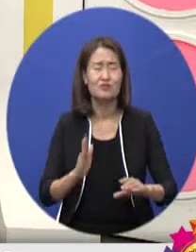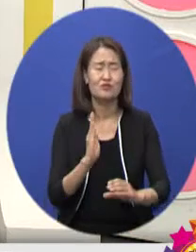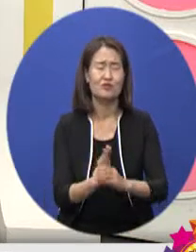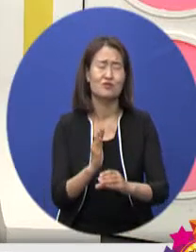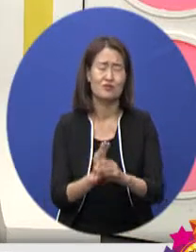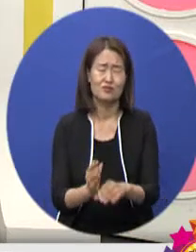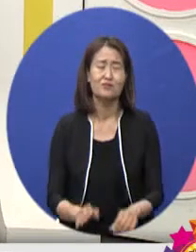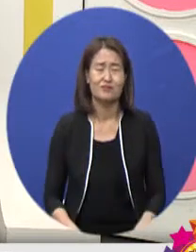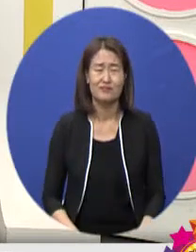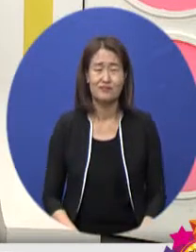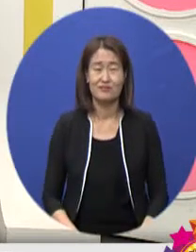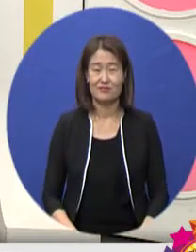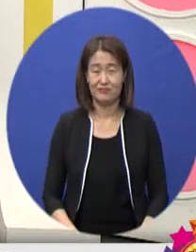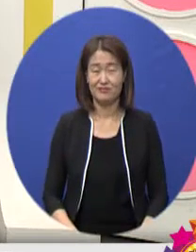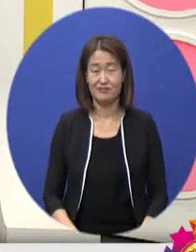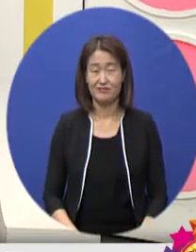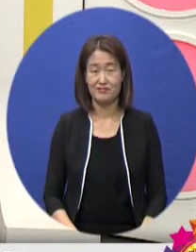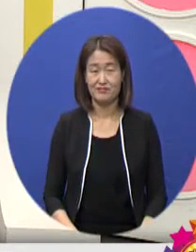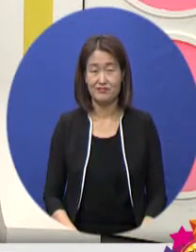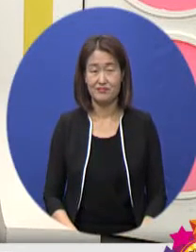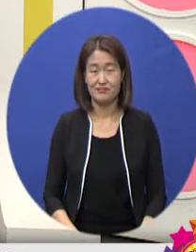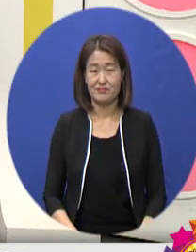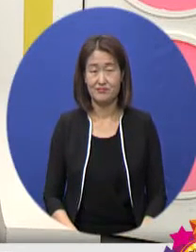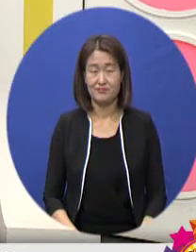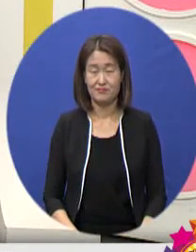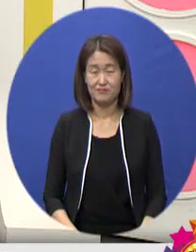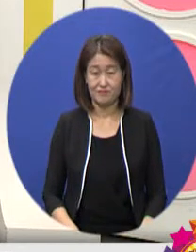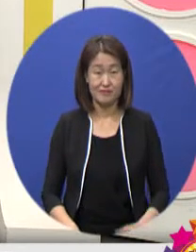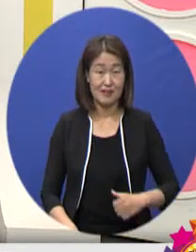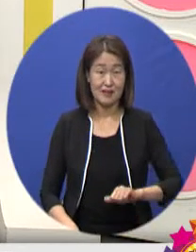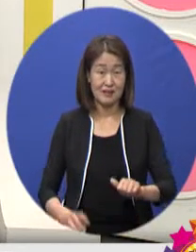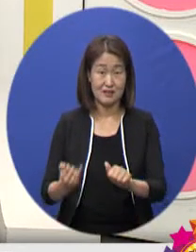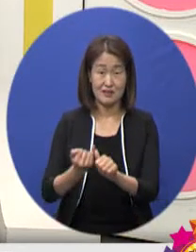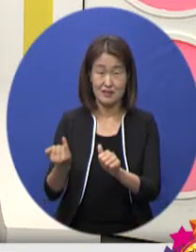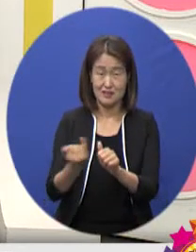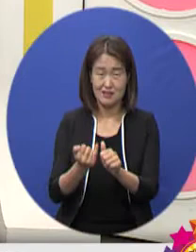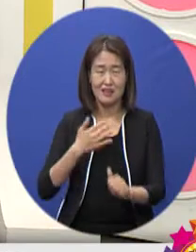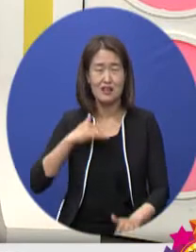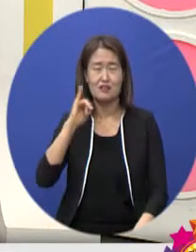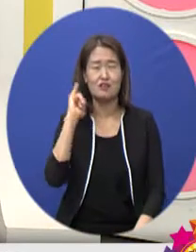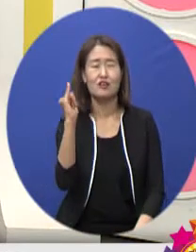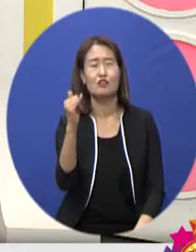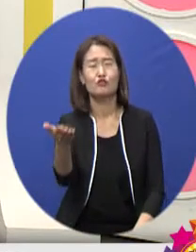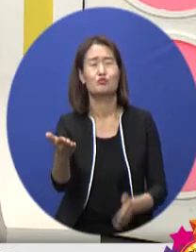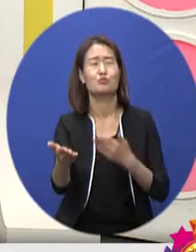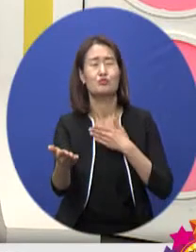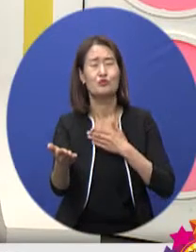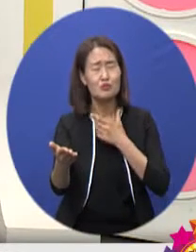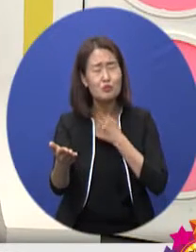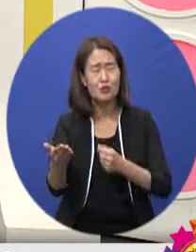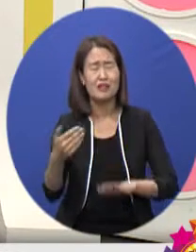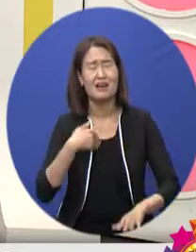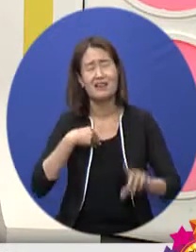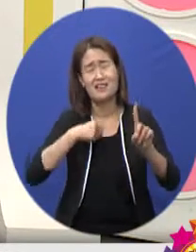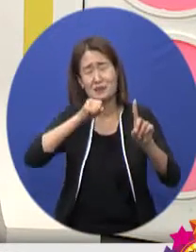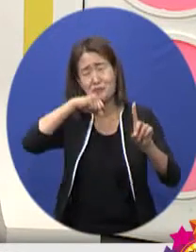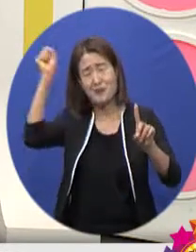살고 있거든요. 네, 네. 예, 걔네들한테 빨리 전화해주고 싶어요. 엄마 네. 1등했다고. 아이고.